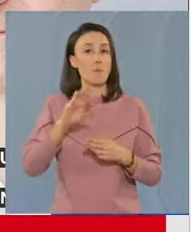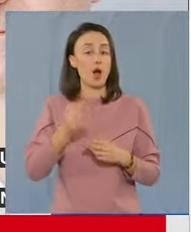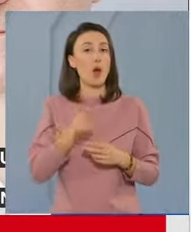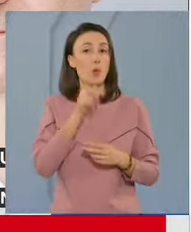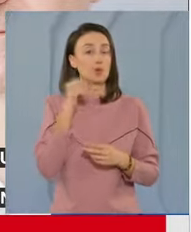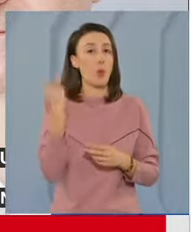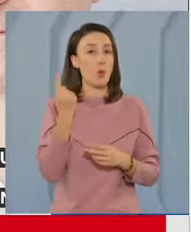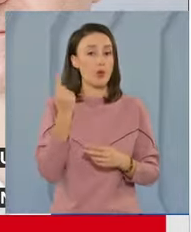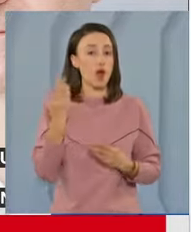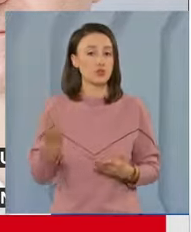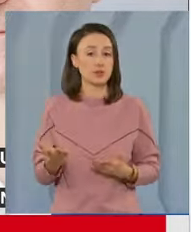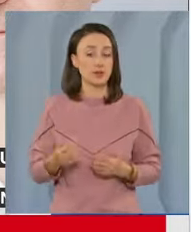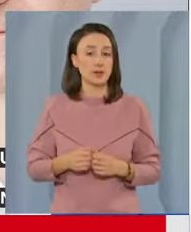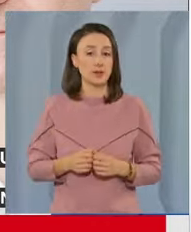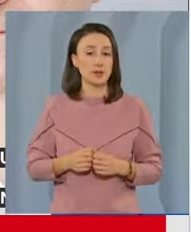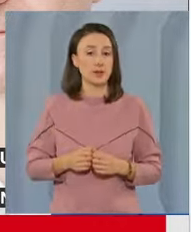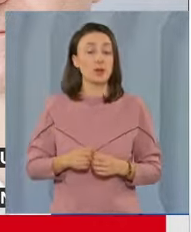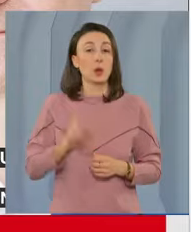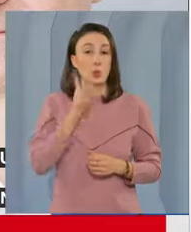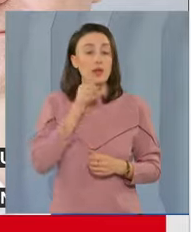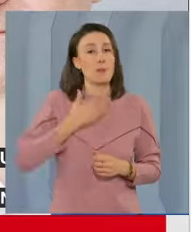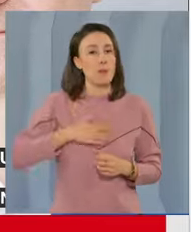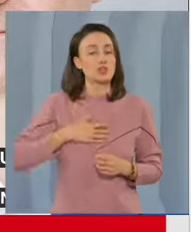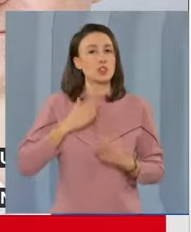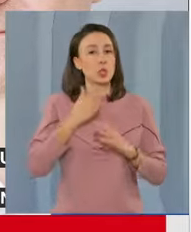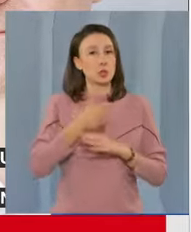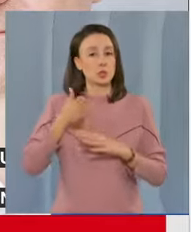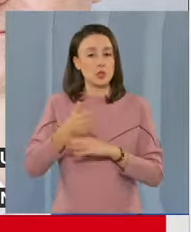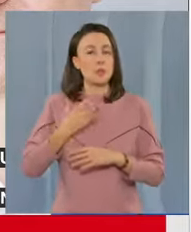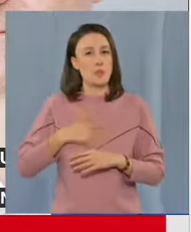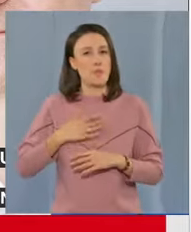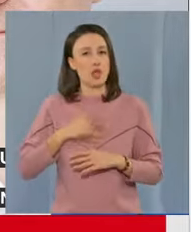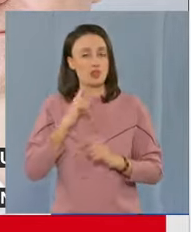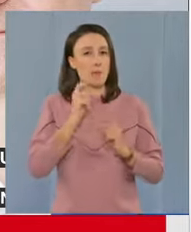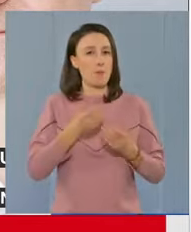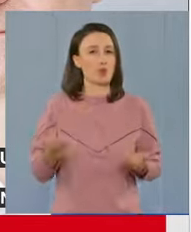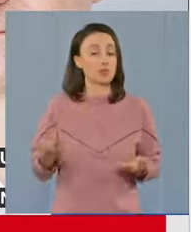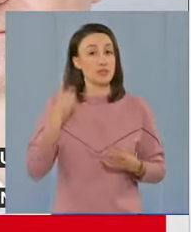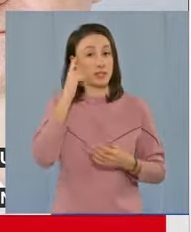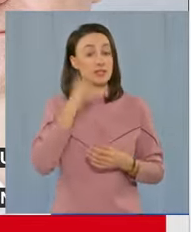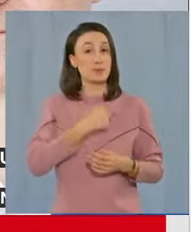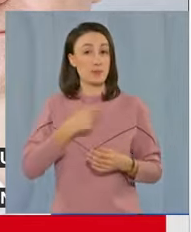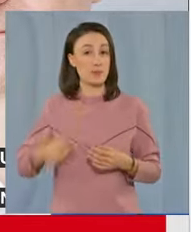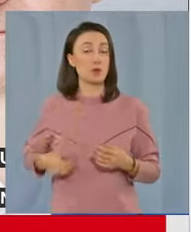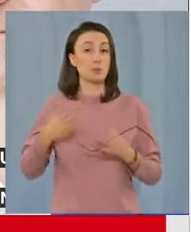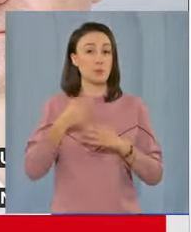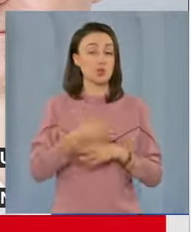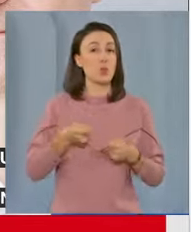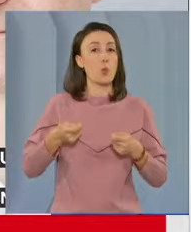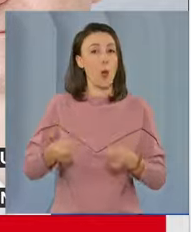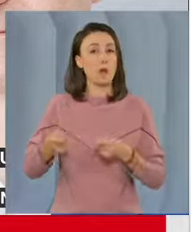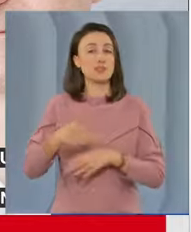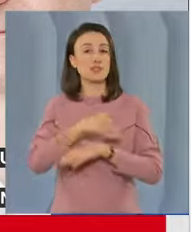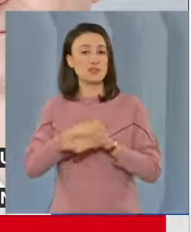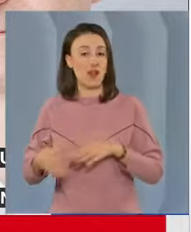sunt orașele unde, unde ne place să ne ducem și la care ne place să ne raportăm. Credeți că primarul din Chion merge cu o roabă pe